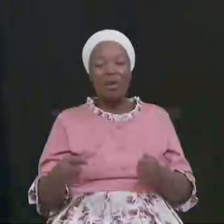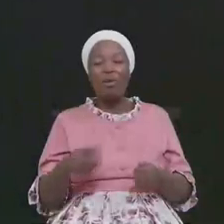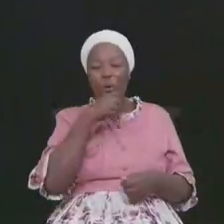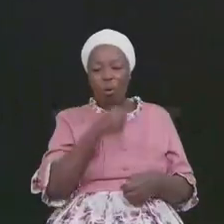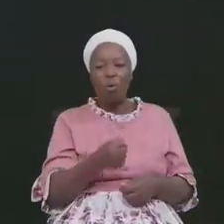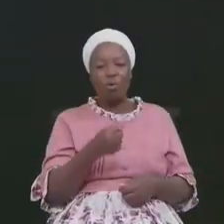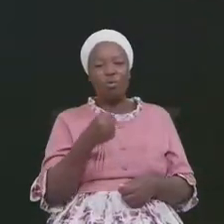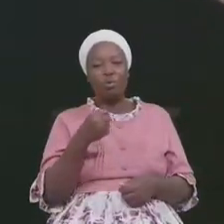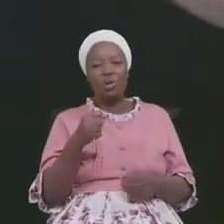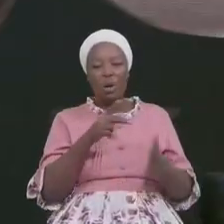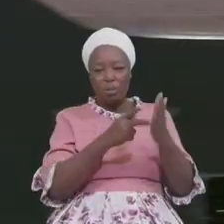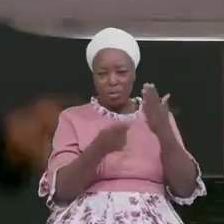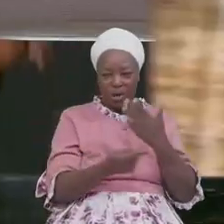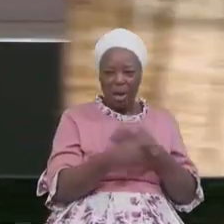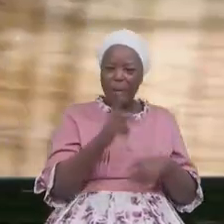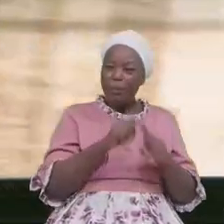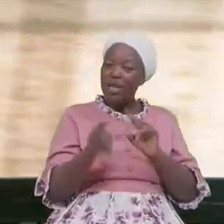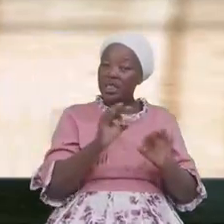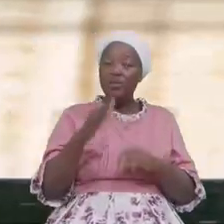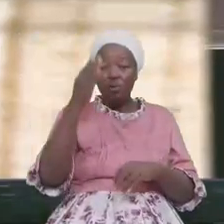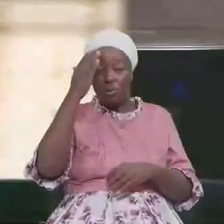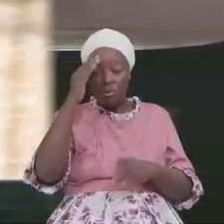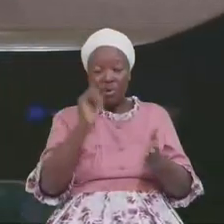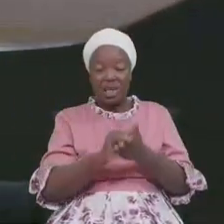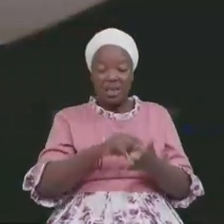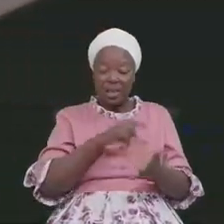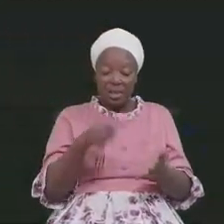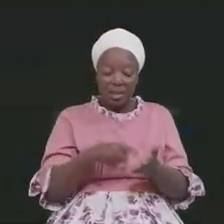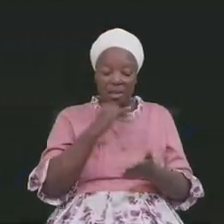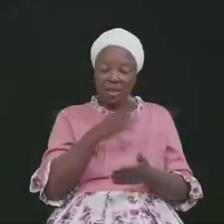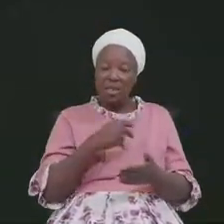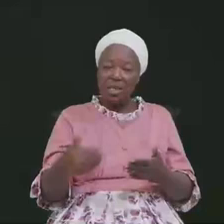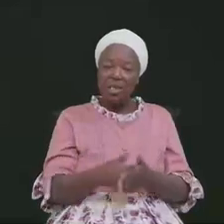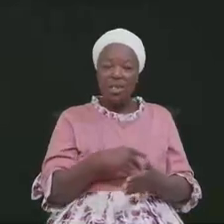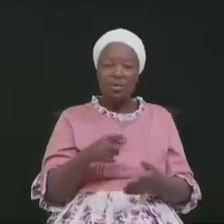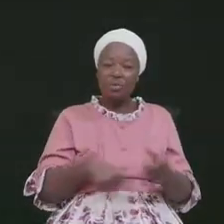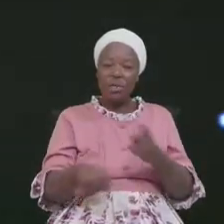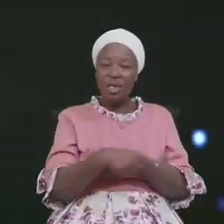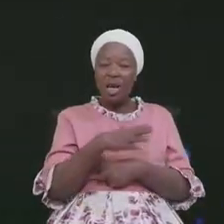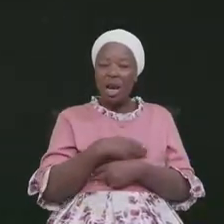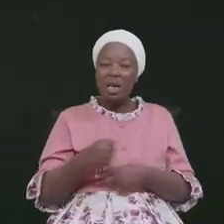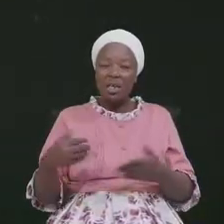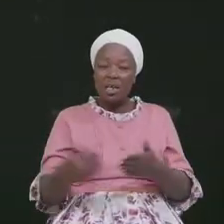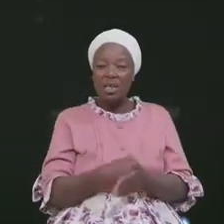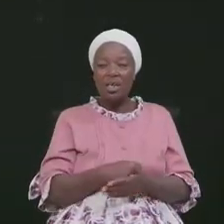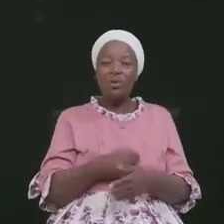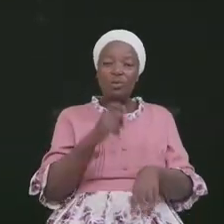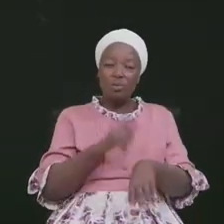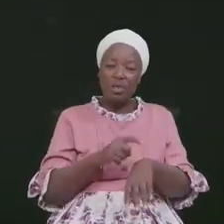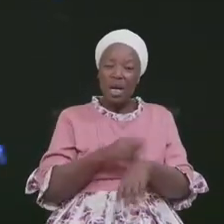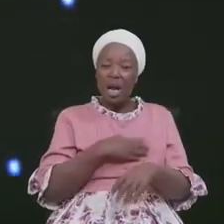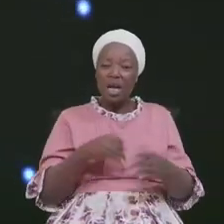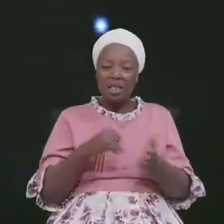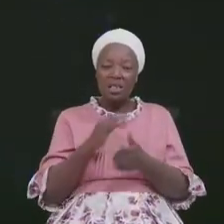sais que c'est un nouveau jour, que c'est une nouvelle ère, que c'est une nouvelle